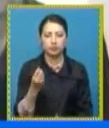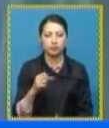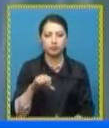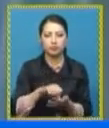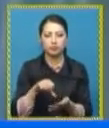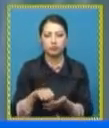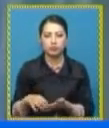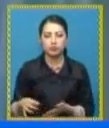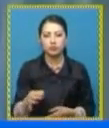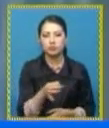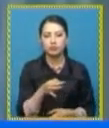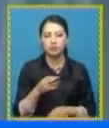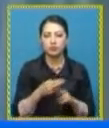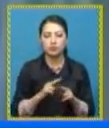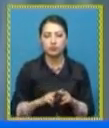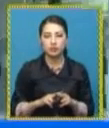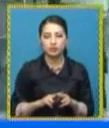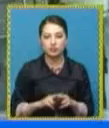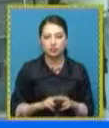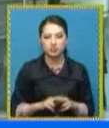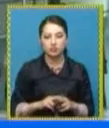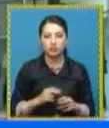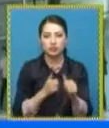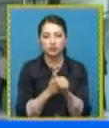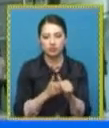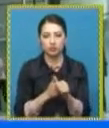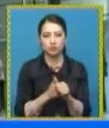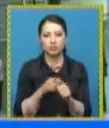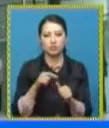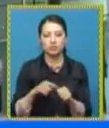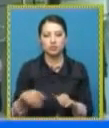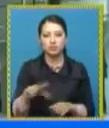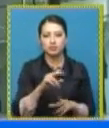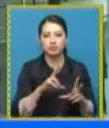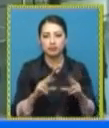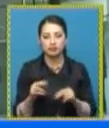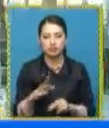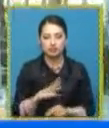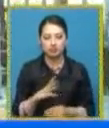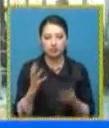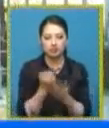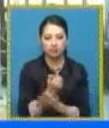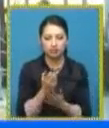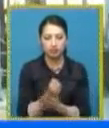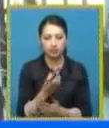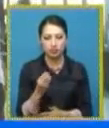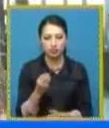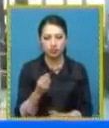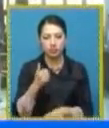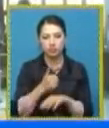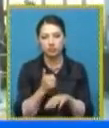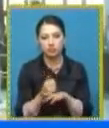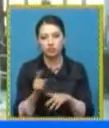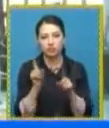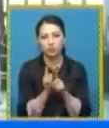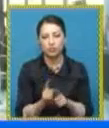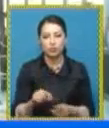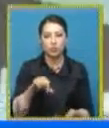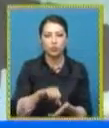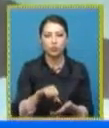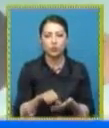әкімінің орынбасары Ерлан Айтағанов арнайы қатысып, спортшыларға сәттілік тіледі. Облыстағы этномәдени орталықтың басшылары және зиялы қауым өкілдері де